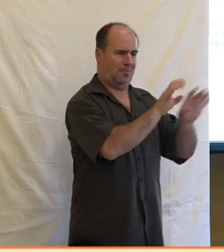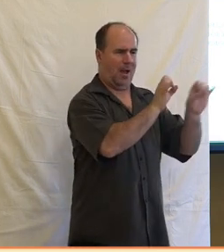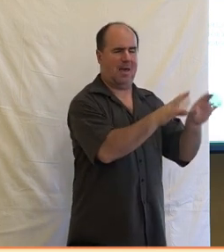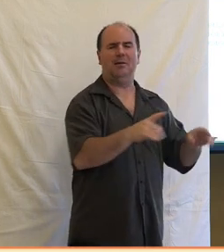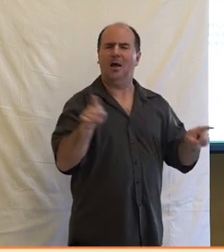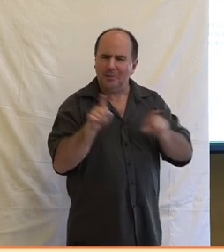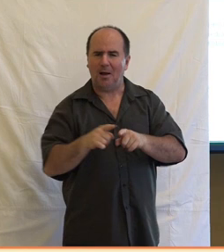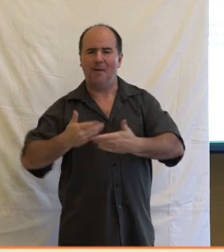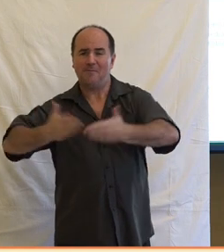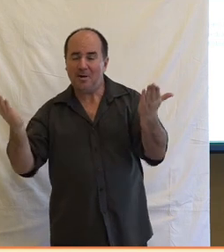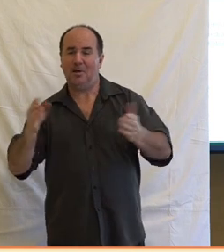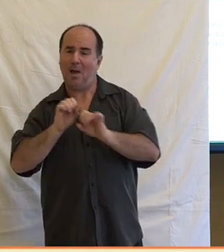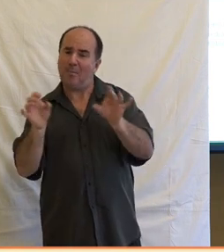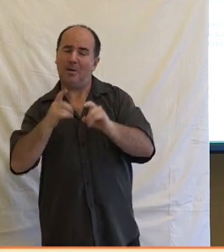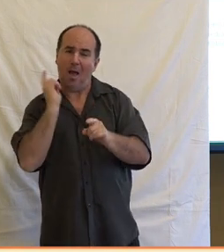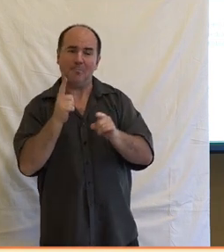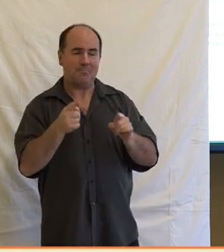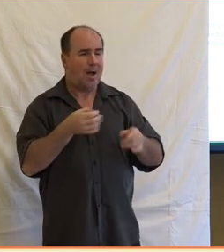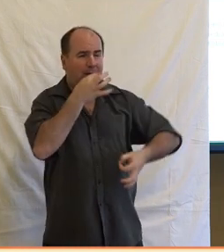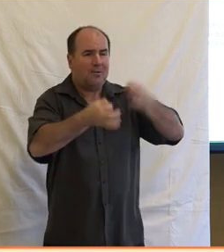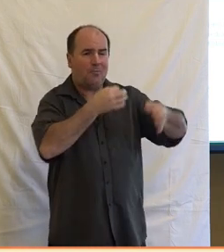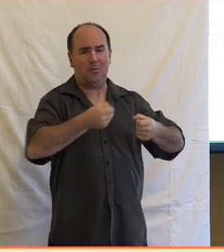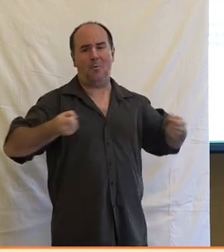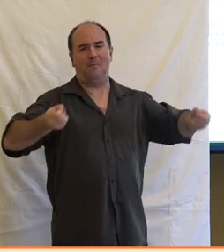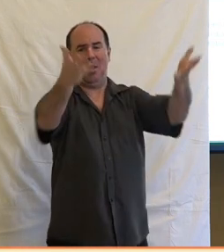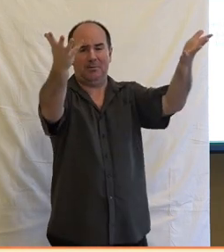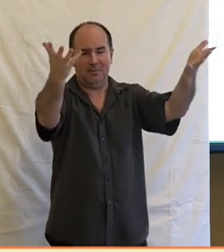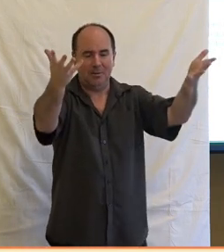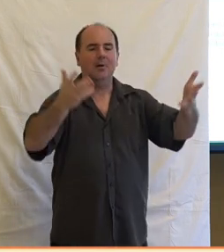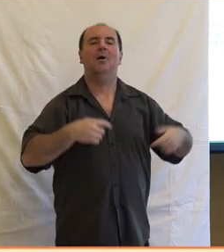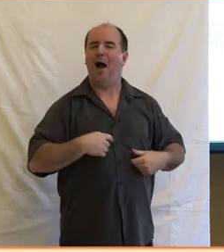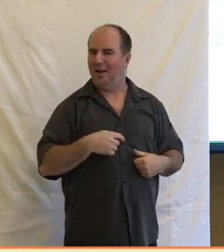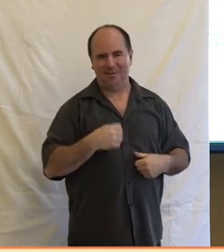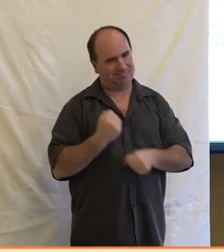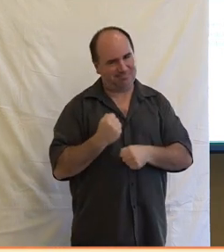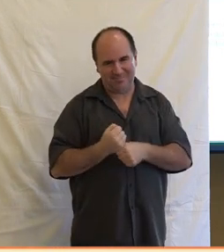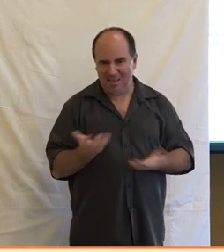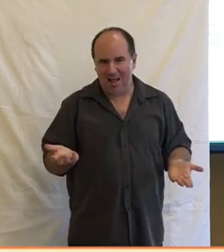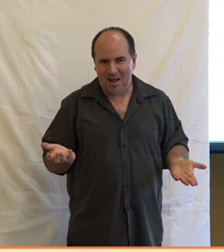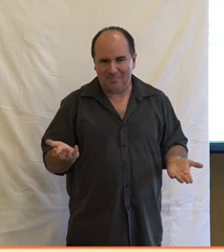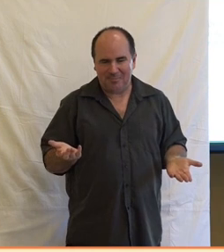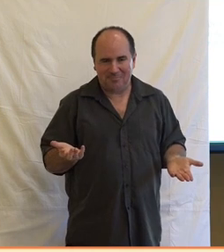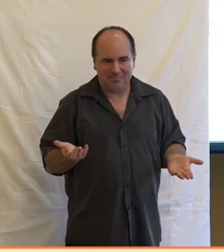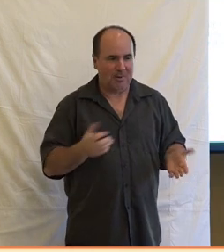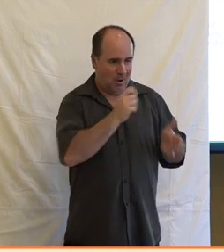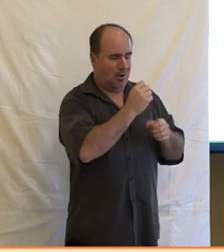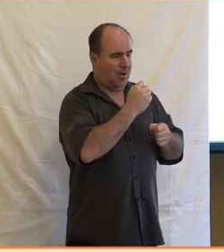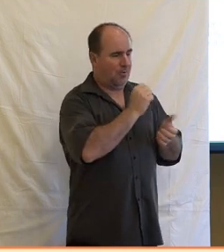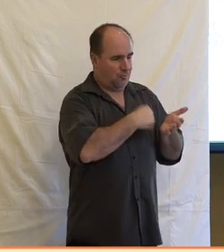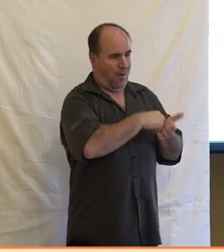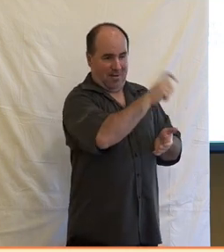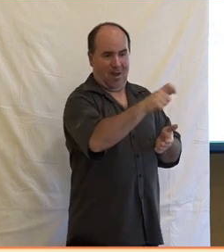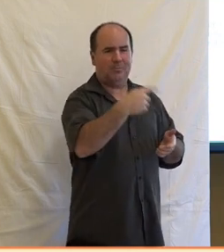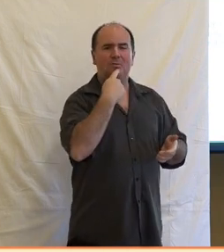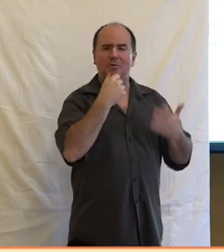měla věnovat, je to jejich odpovědnost, ale vlastně se to nedělá. Takže by určitě i tato osvěta už